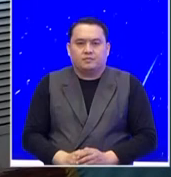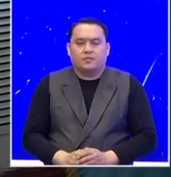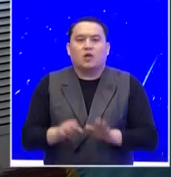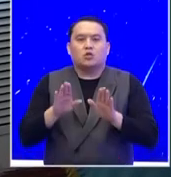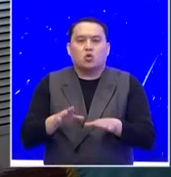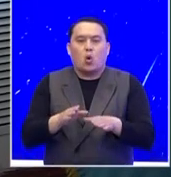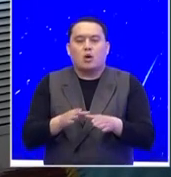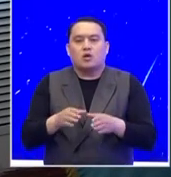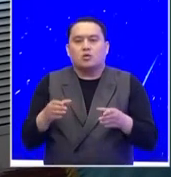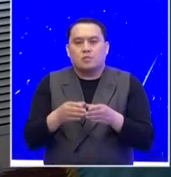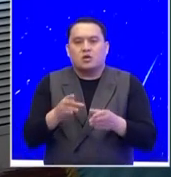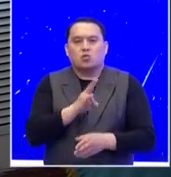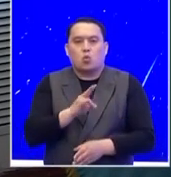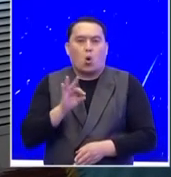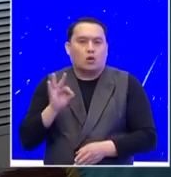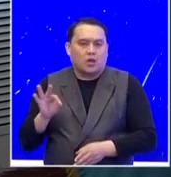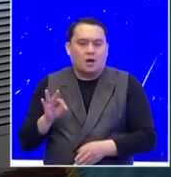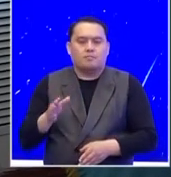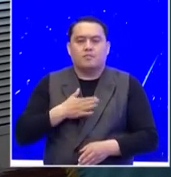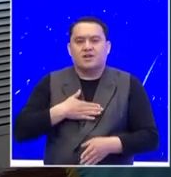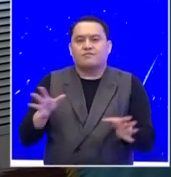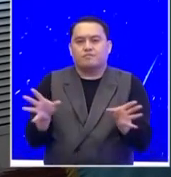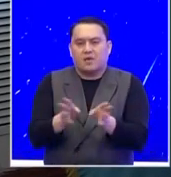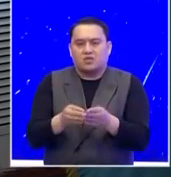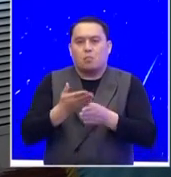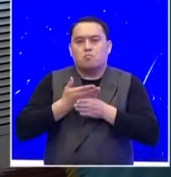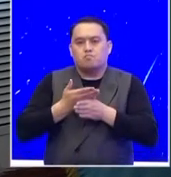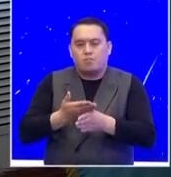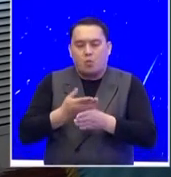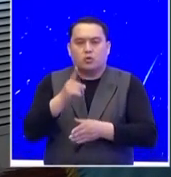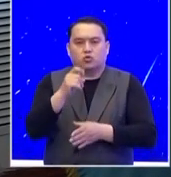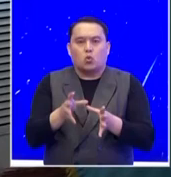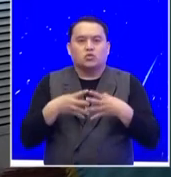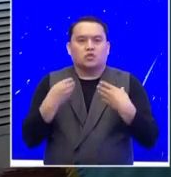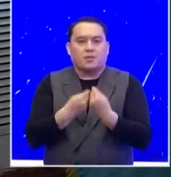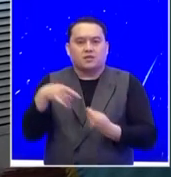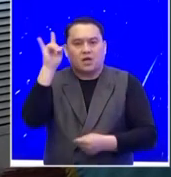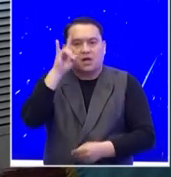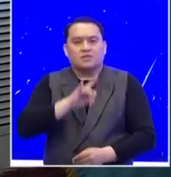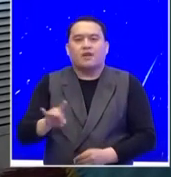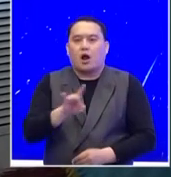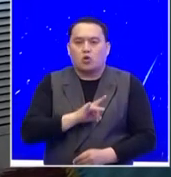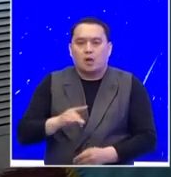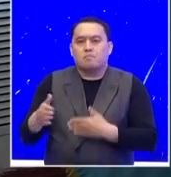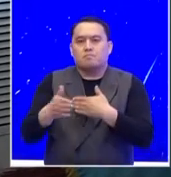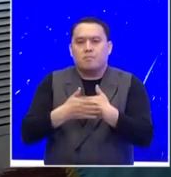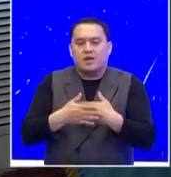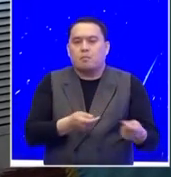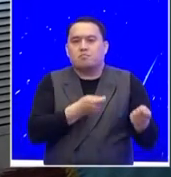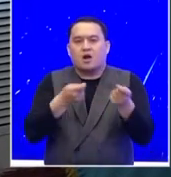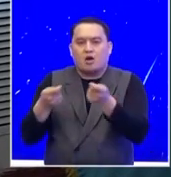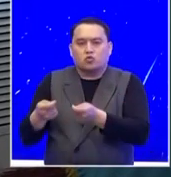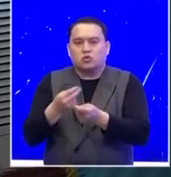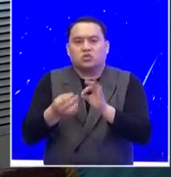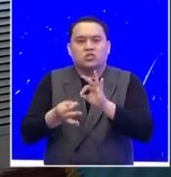Только по линии партии «Нур-Отан» в рамках акции «Безбергемс» оказана помощь порядка 100 семьям Сарканского района. Перед тем, как доставлять продовольствие,